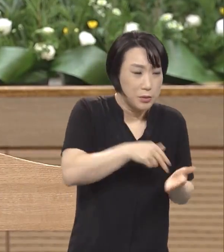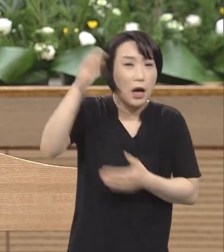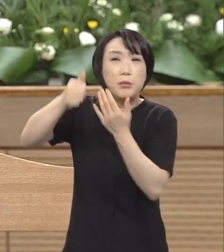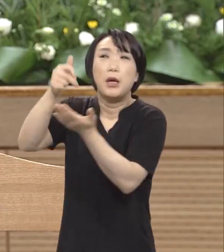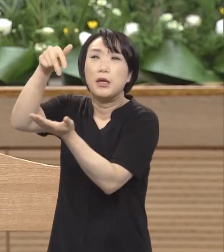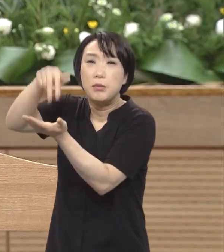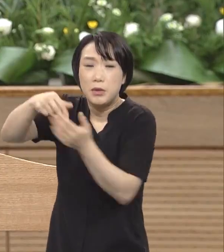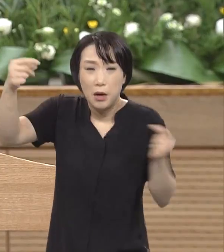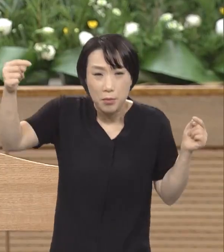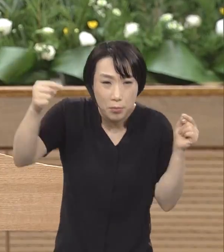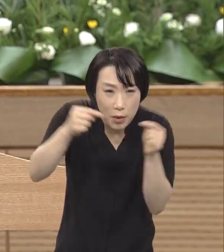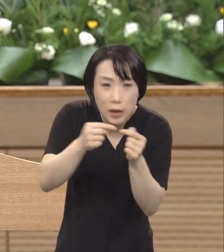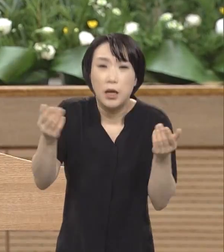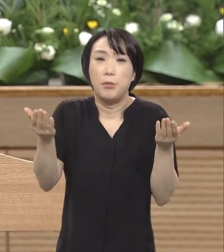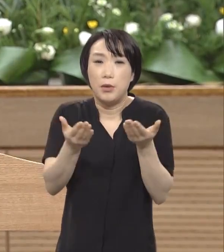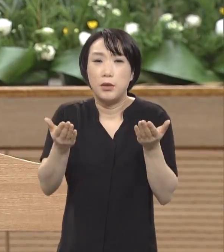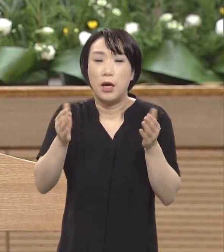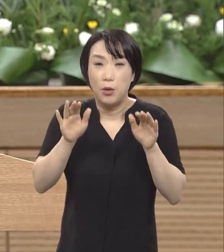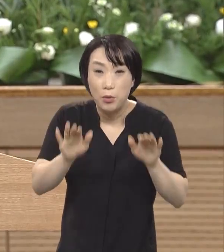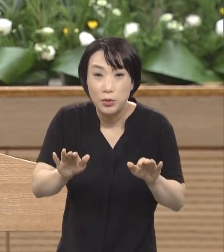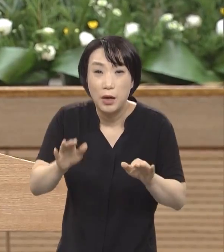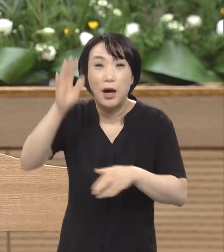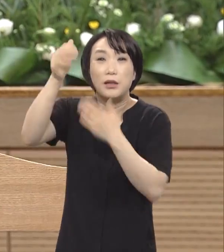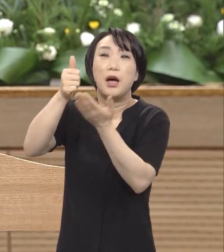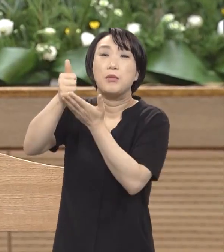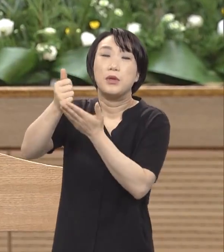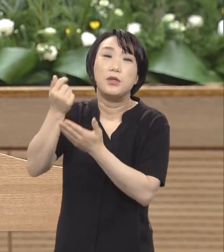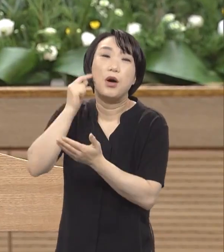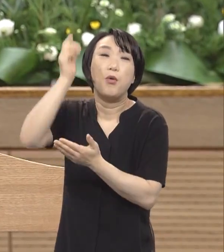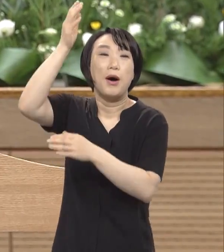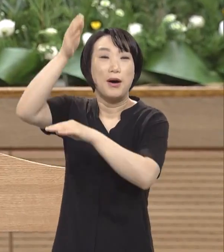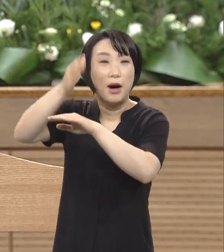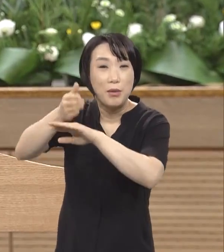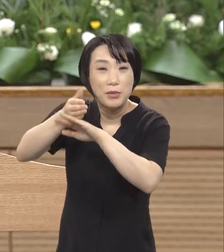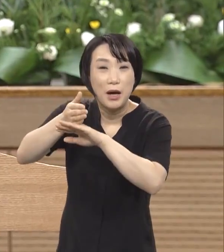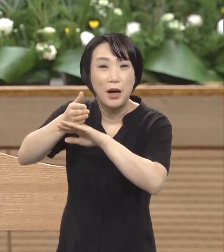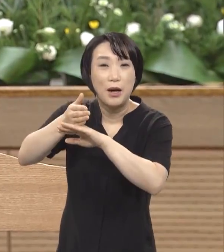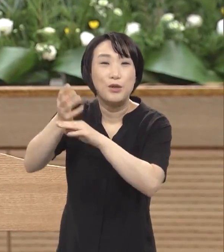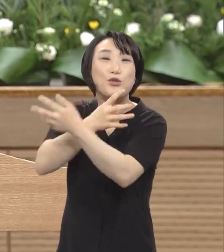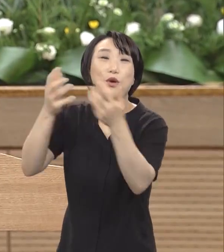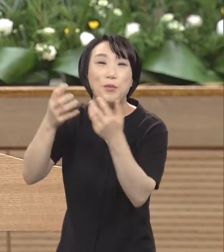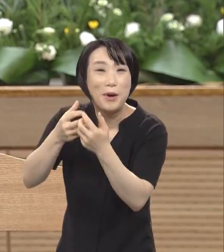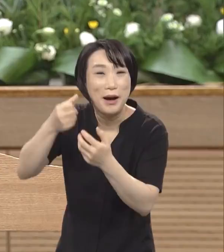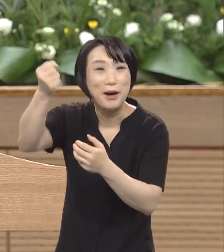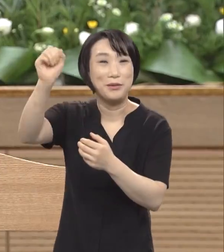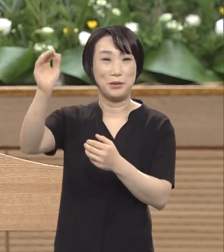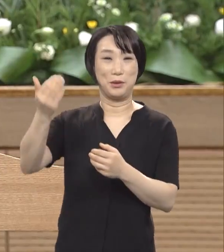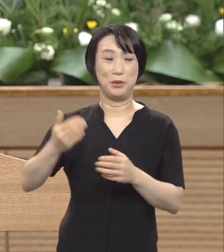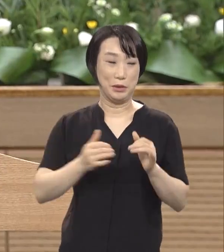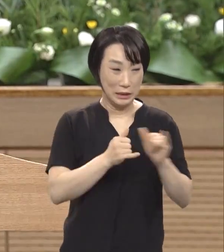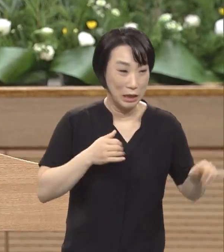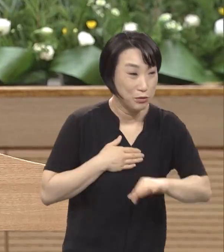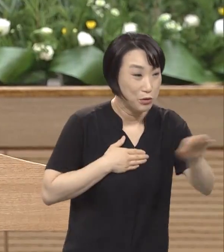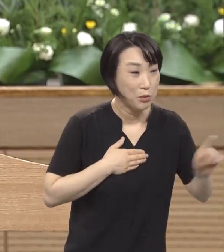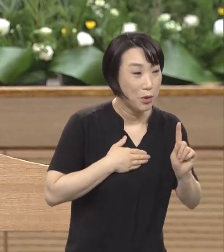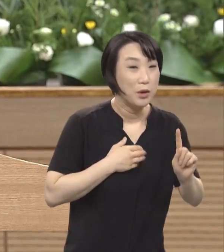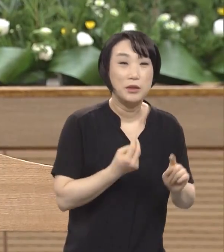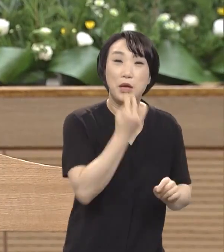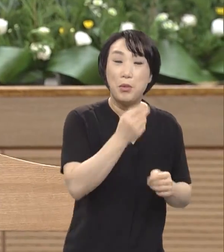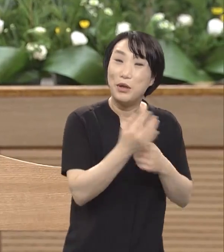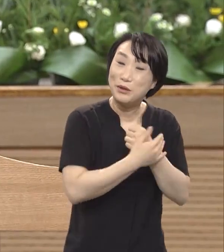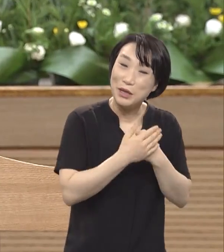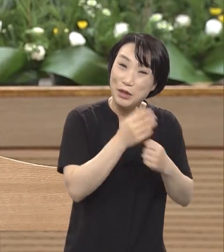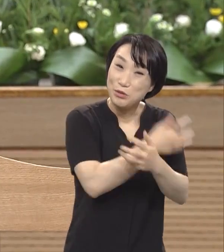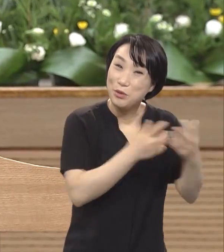만남의 역사가 하나님은 영광과 감사로 충만할 것이며 우리는 생명과 은혜가